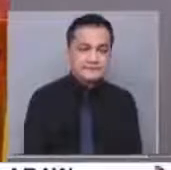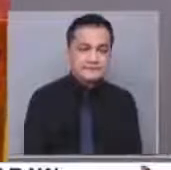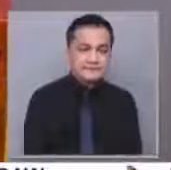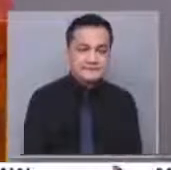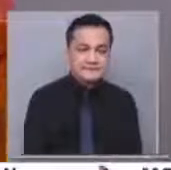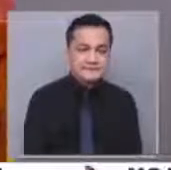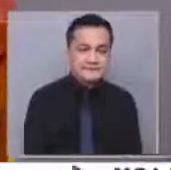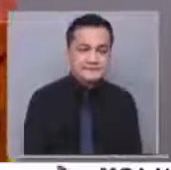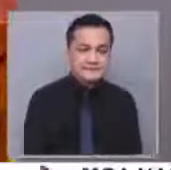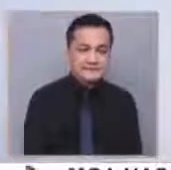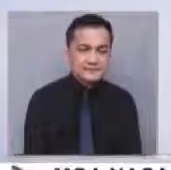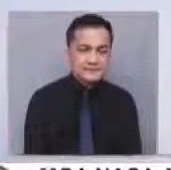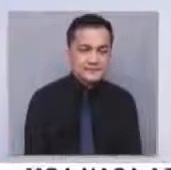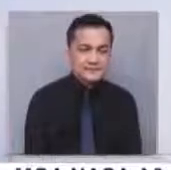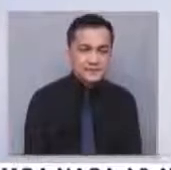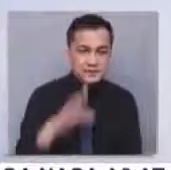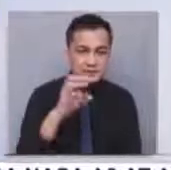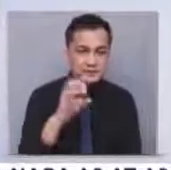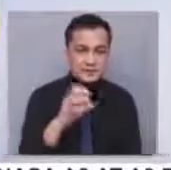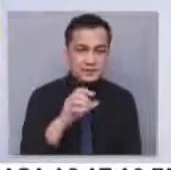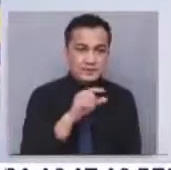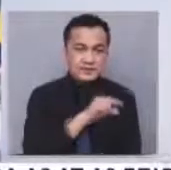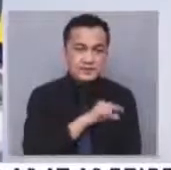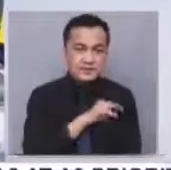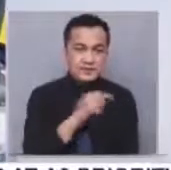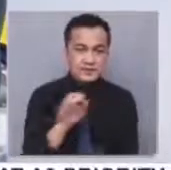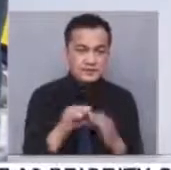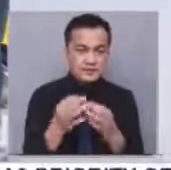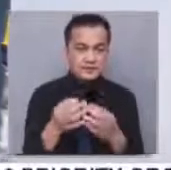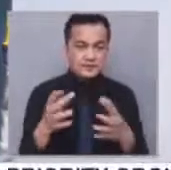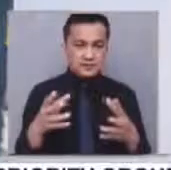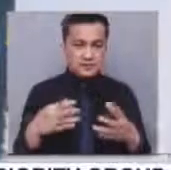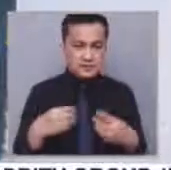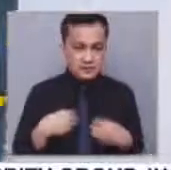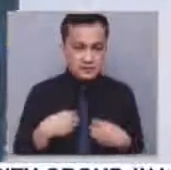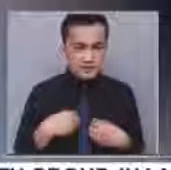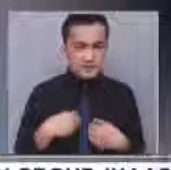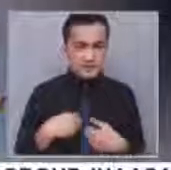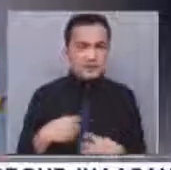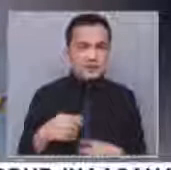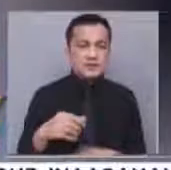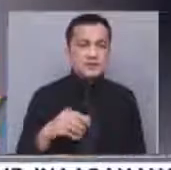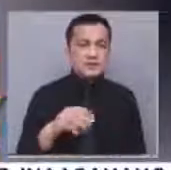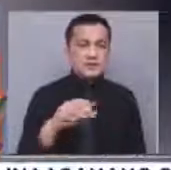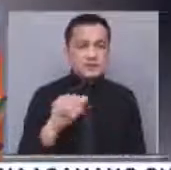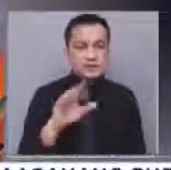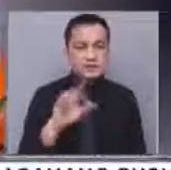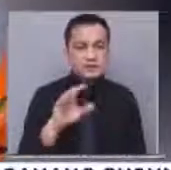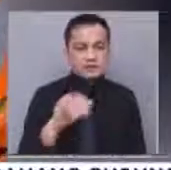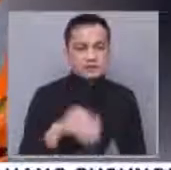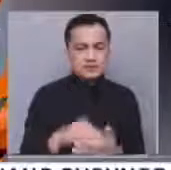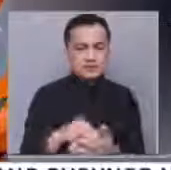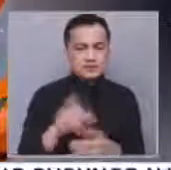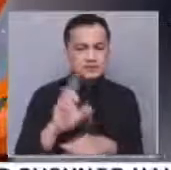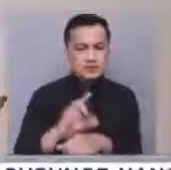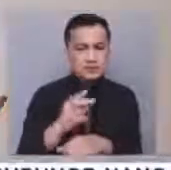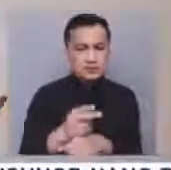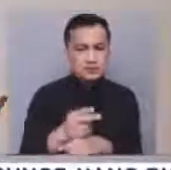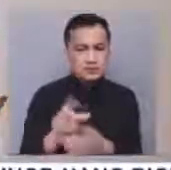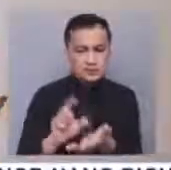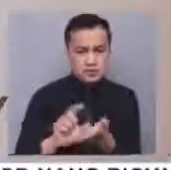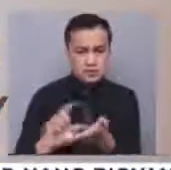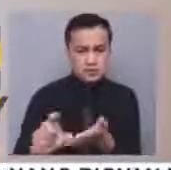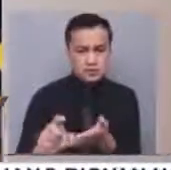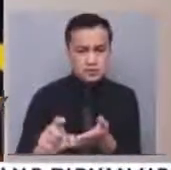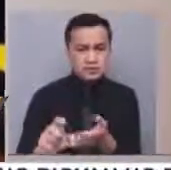500 kwalipikadong pamilya ang tumanggap ng 15 pisong tulong pangkabuhayan sa Makati City. Ito'y sa ilalim ng Sustainable Livelihood Program